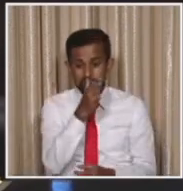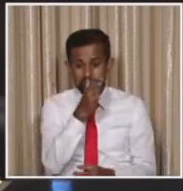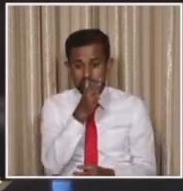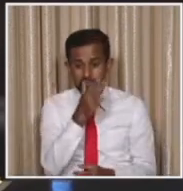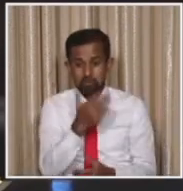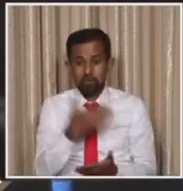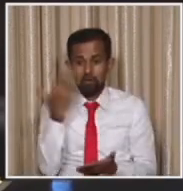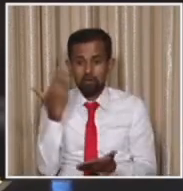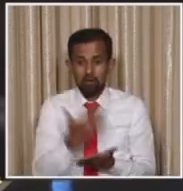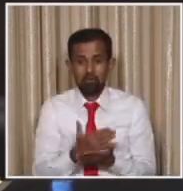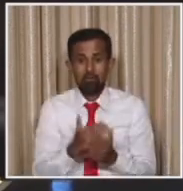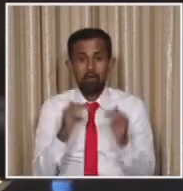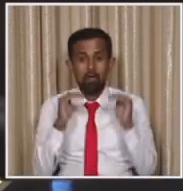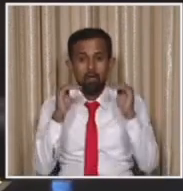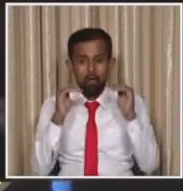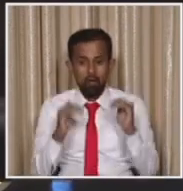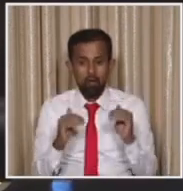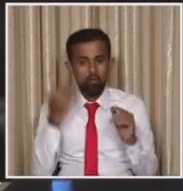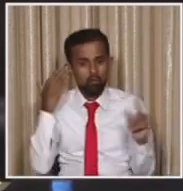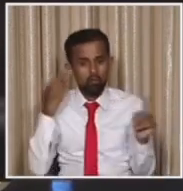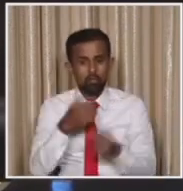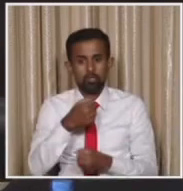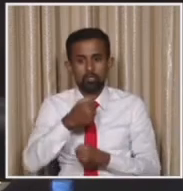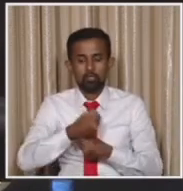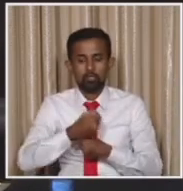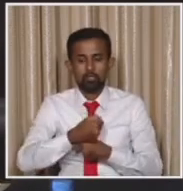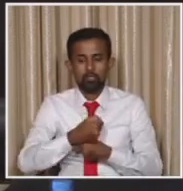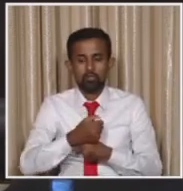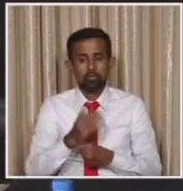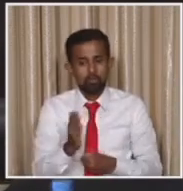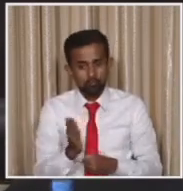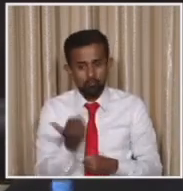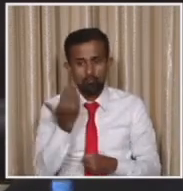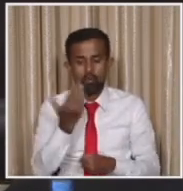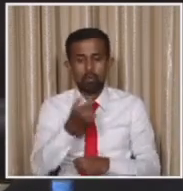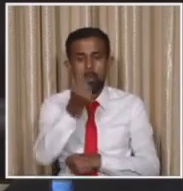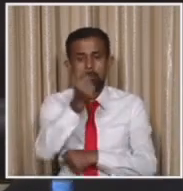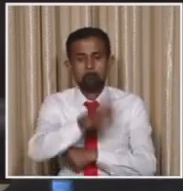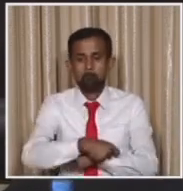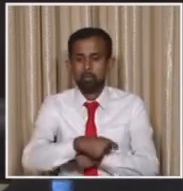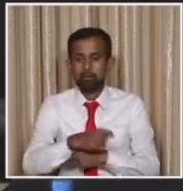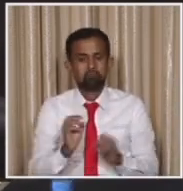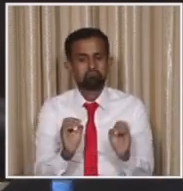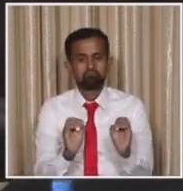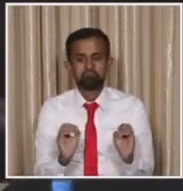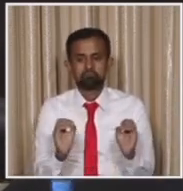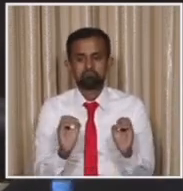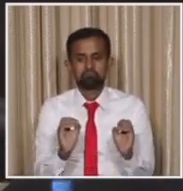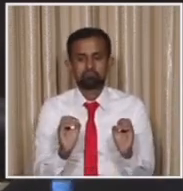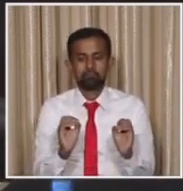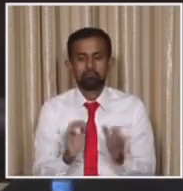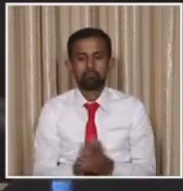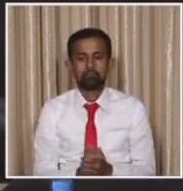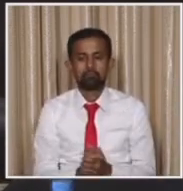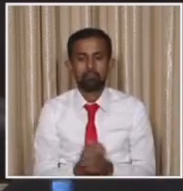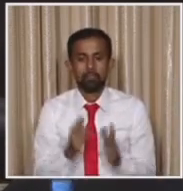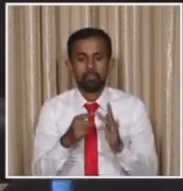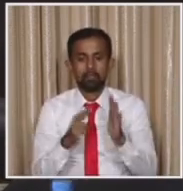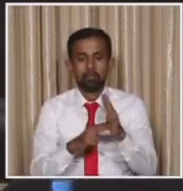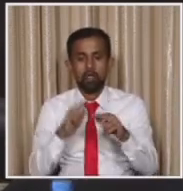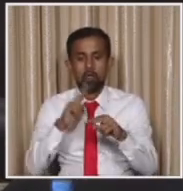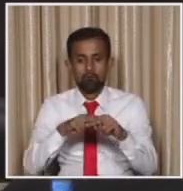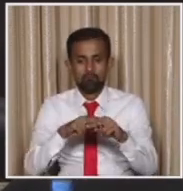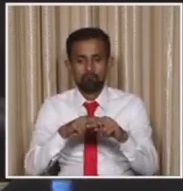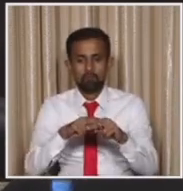නැති කිරීම, අවම කිරීම සම්බන්ධයෙන් රජය විසින් ගත යුතු ක්‍රියාමාර්ග අරගෙන නැහැ කියලා. එතකොට IMF